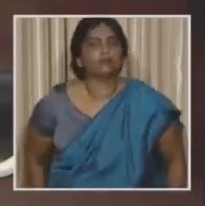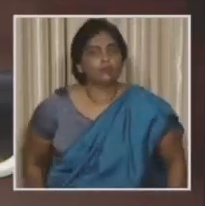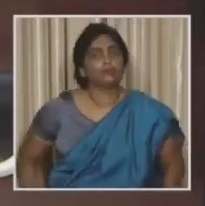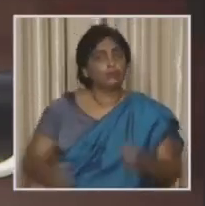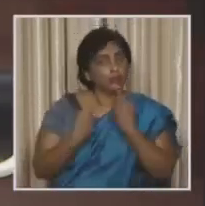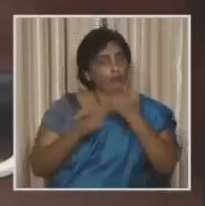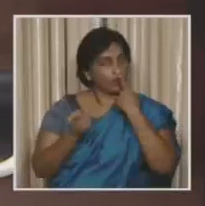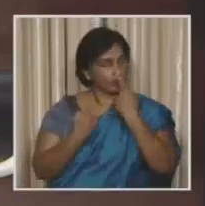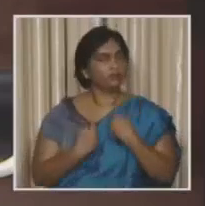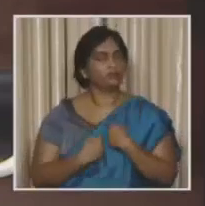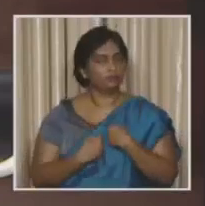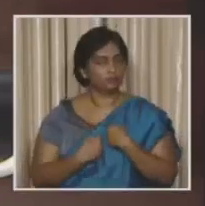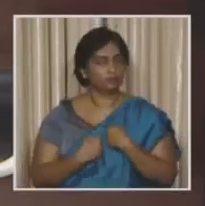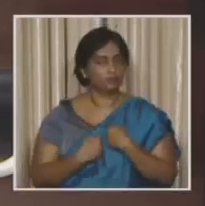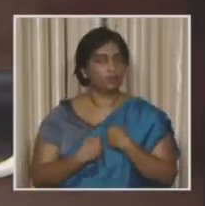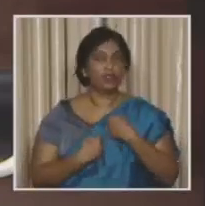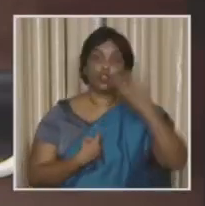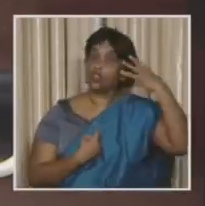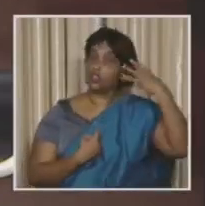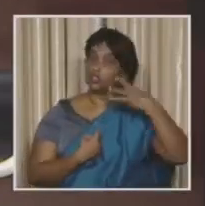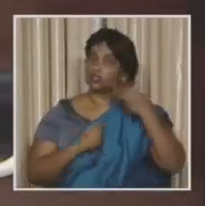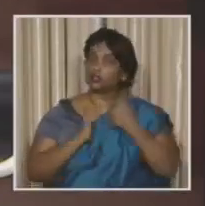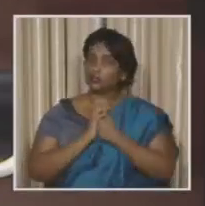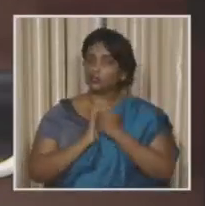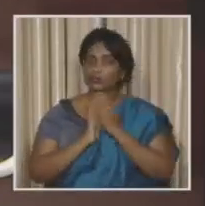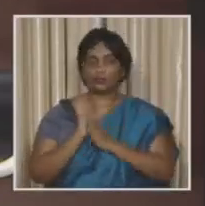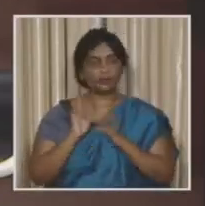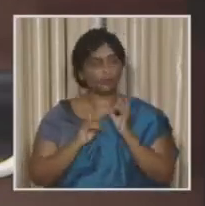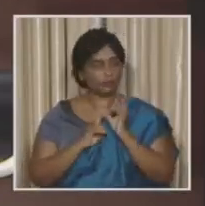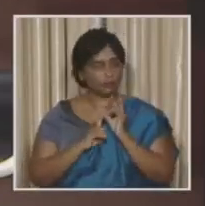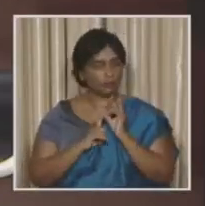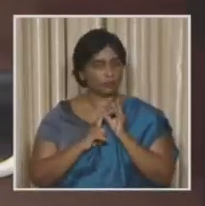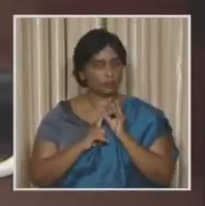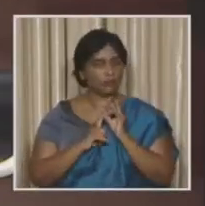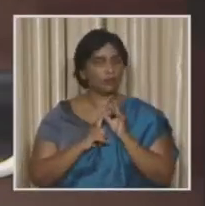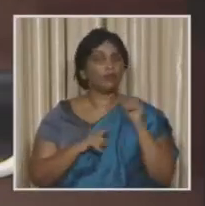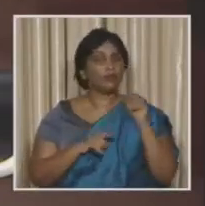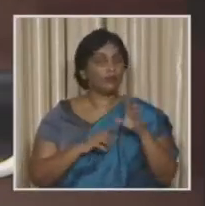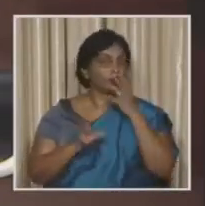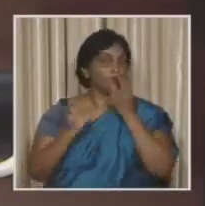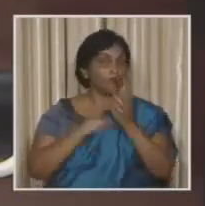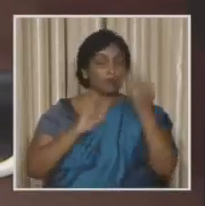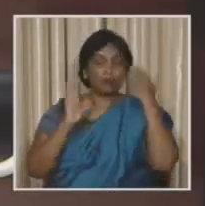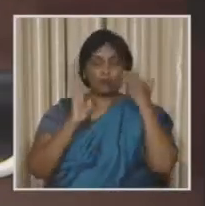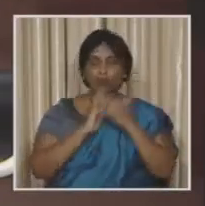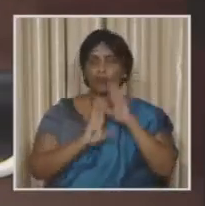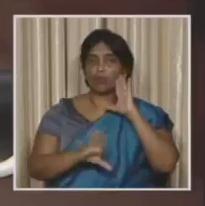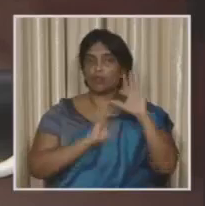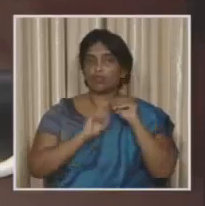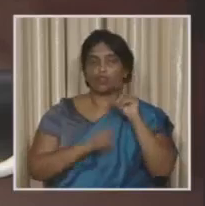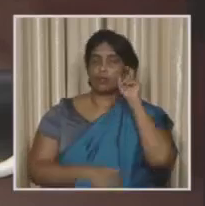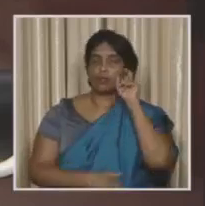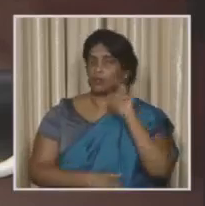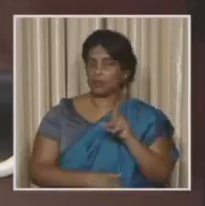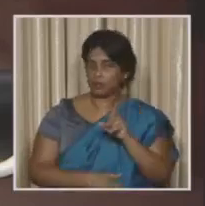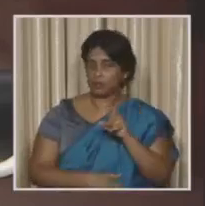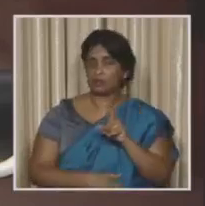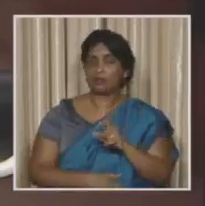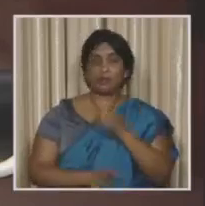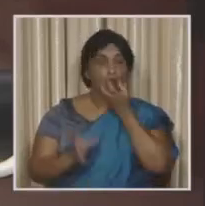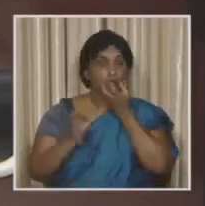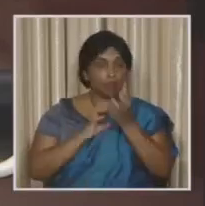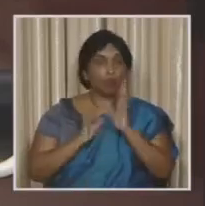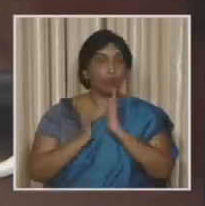කියන්න තුන්වෙනුව ගරු මන්ත්‍රීතුමිනි මේ ප්‍රහාරය පිළිබඳ අප තොරතුරු බලන්න